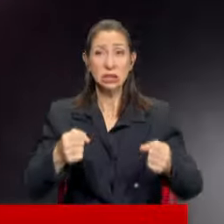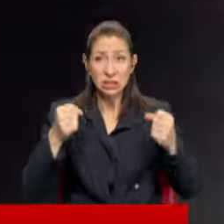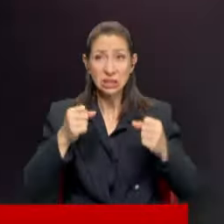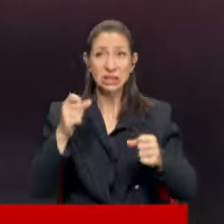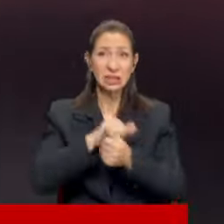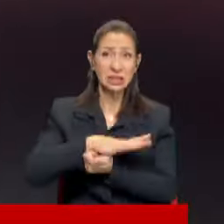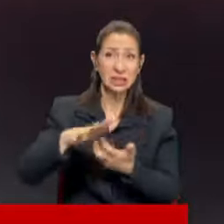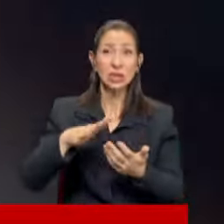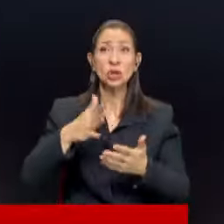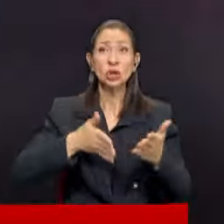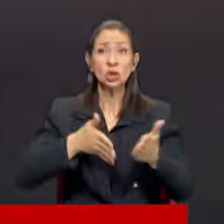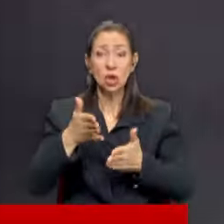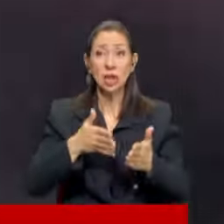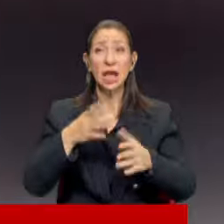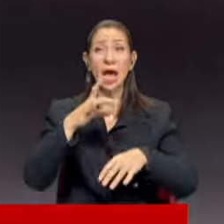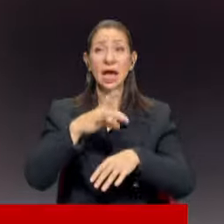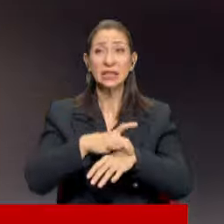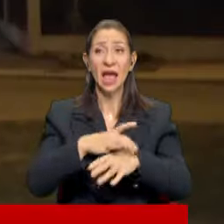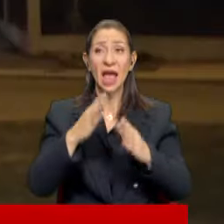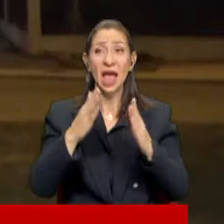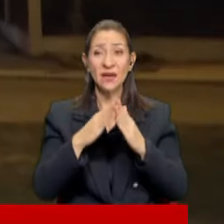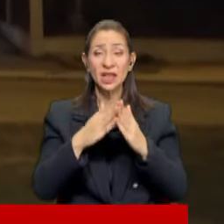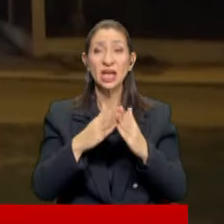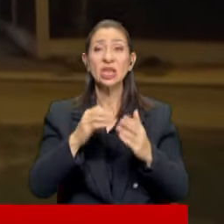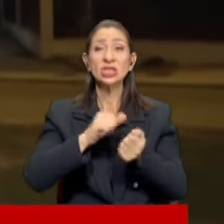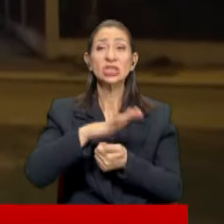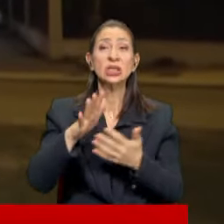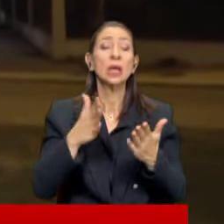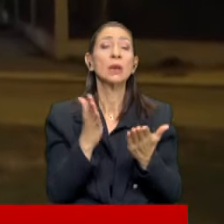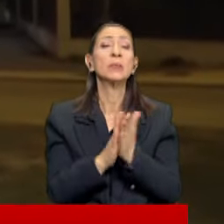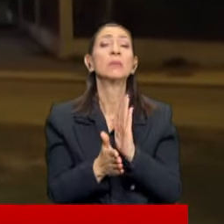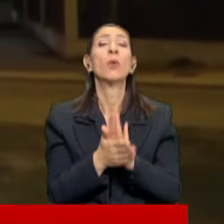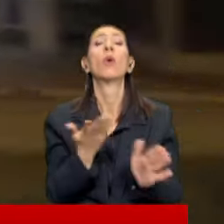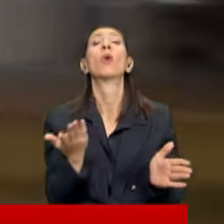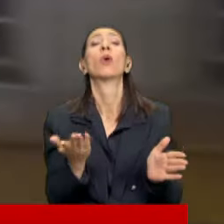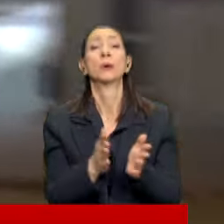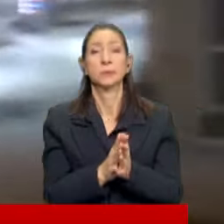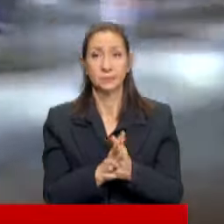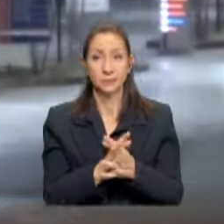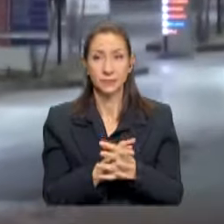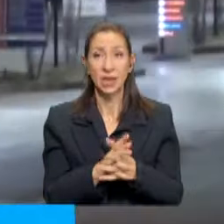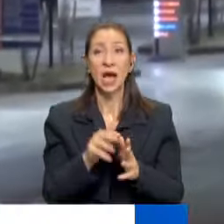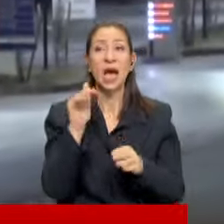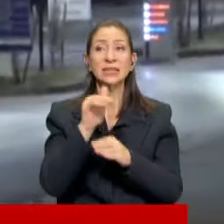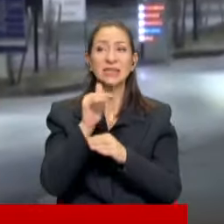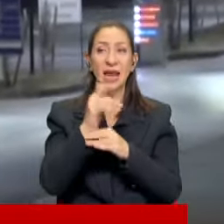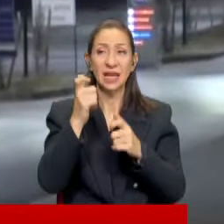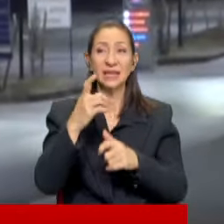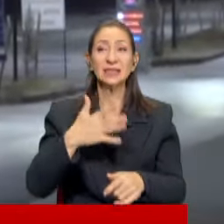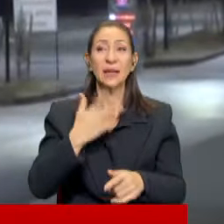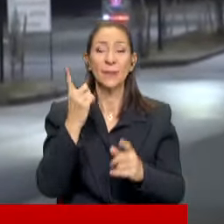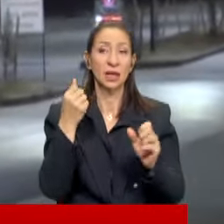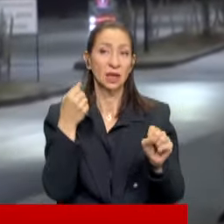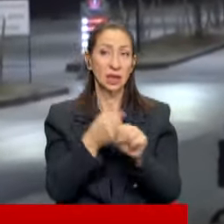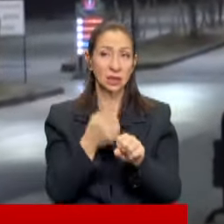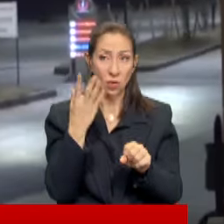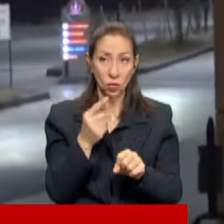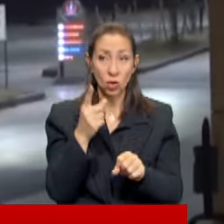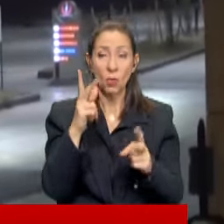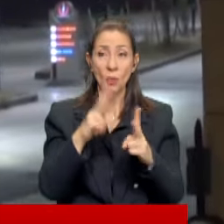dönüşmüş hali. Sokakta, hastanede, evde şiddetin önü alınamıyor. Aksaray'da istenmeyen bir kaza